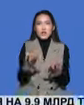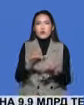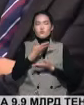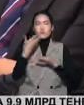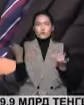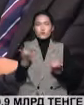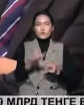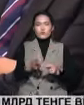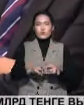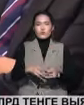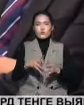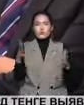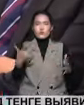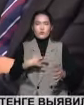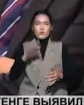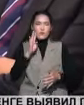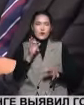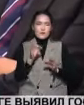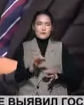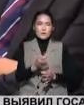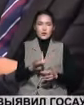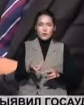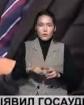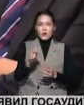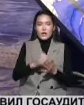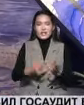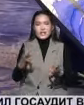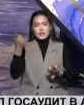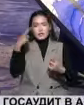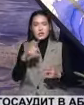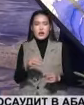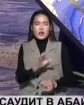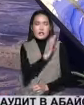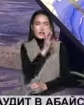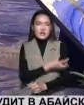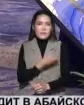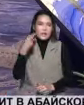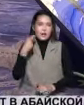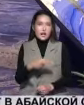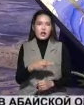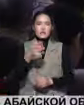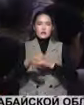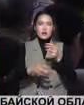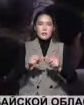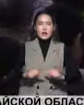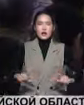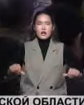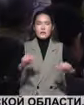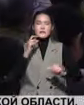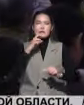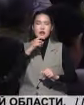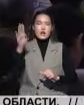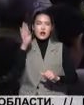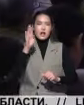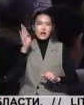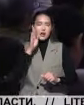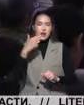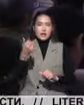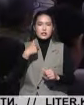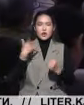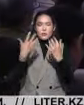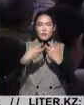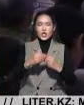признательность президенту Тарману Шанмугаратнаму за его усилия в качестве сопредседателя Глобальной комиссии по экономии воды. Мы рассчитываем на его